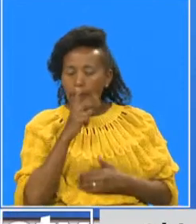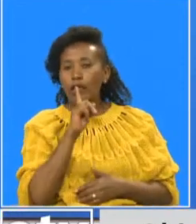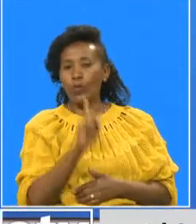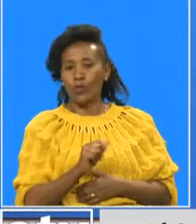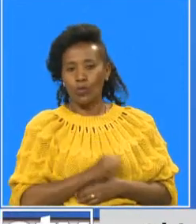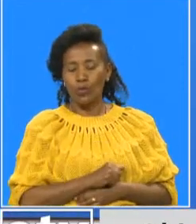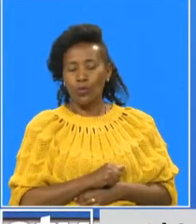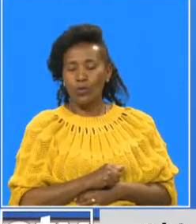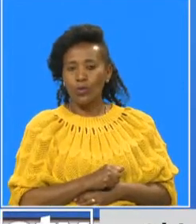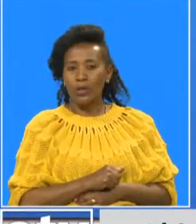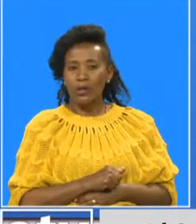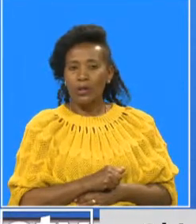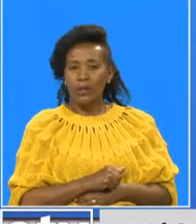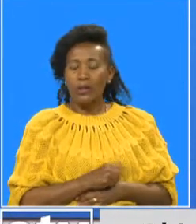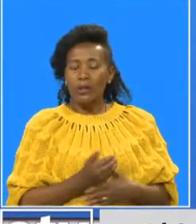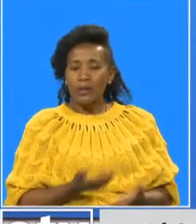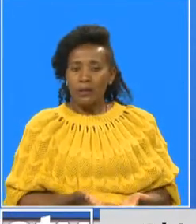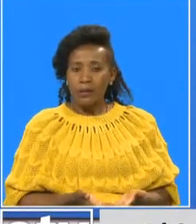ነው።